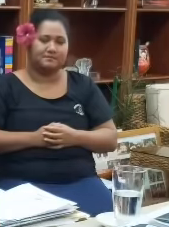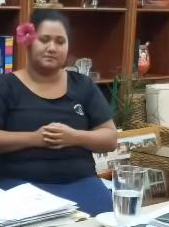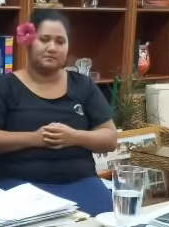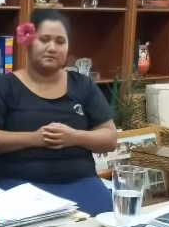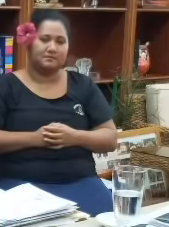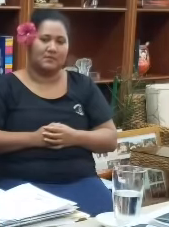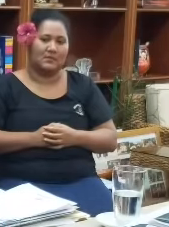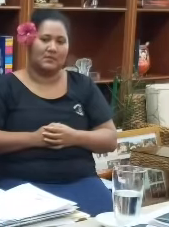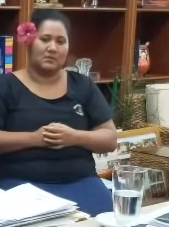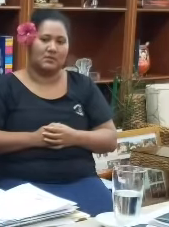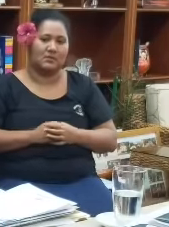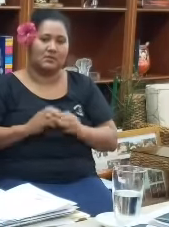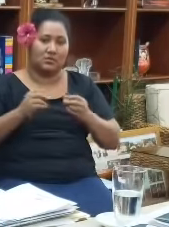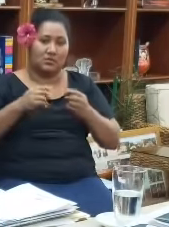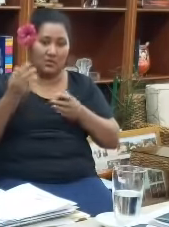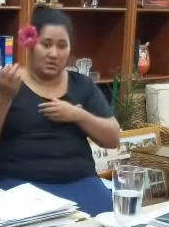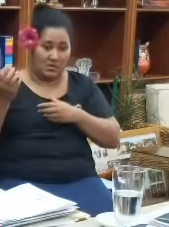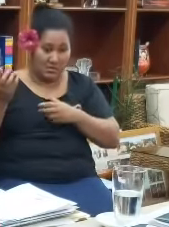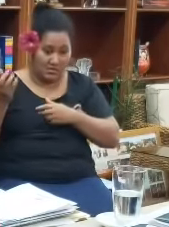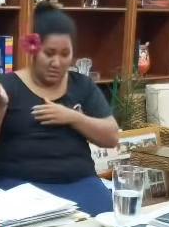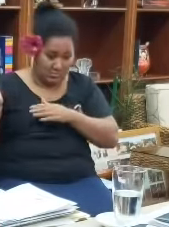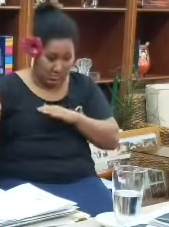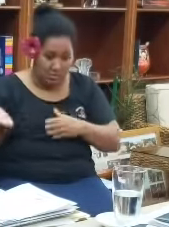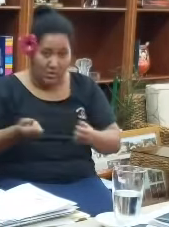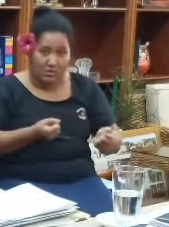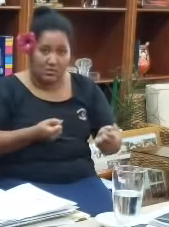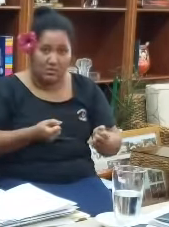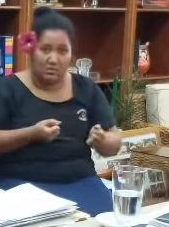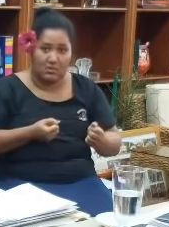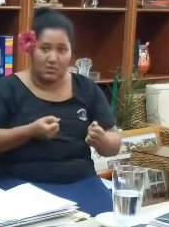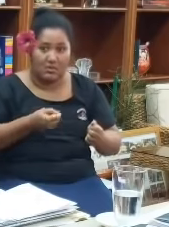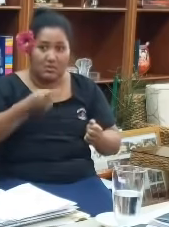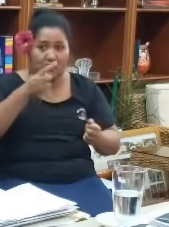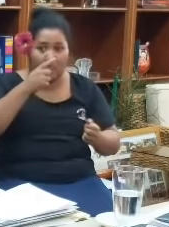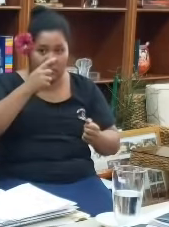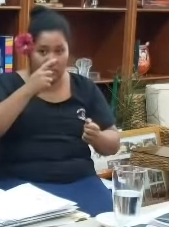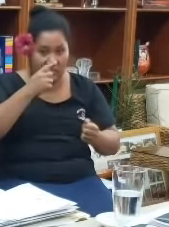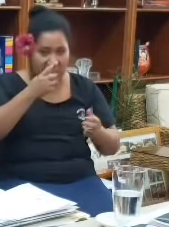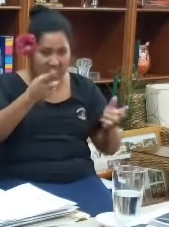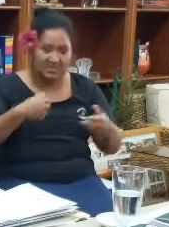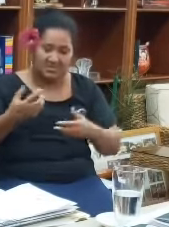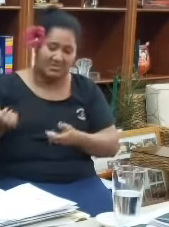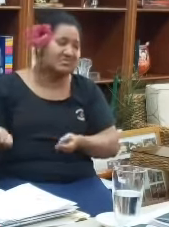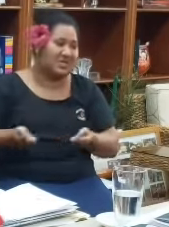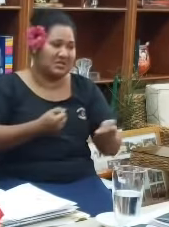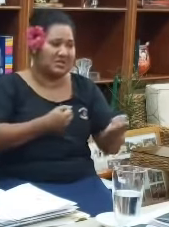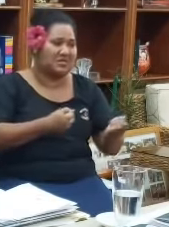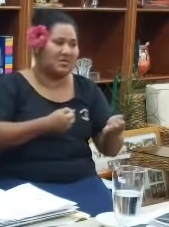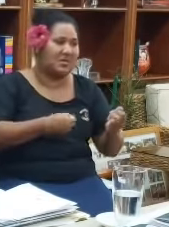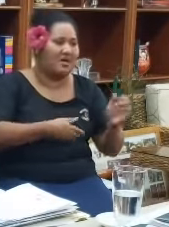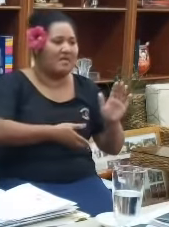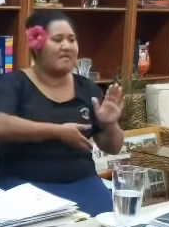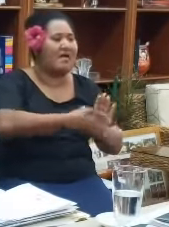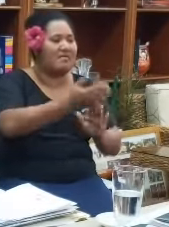Fasai. Ma maiola e o mai tangata e ana mea ni whatau role, whatau e ula